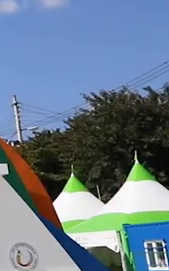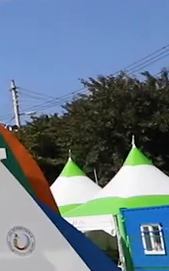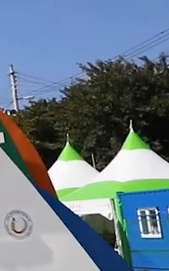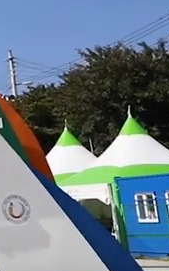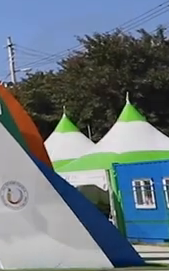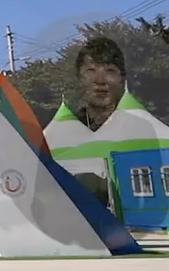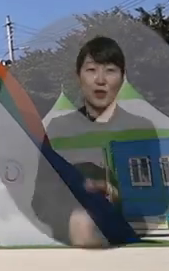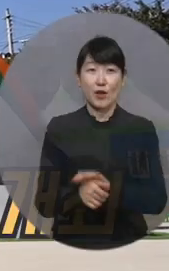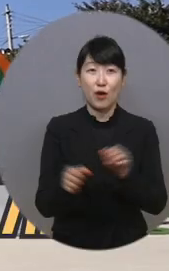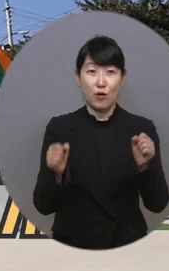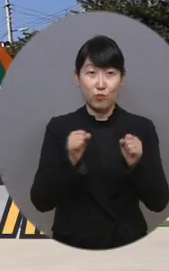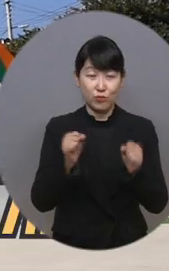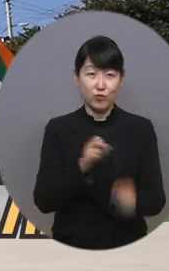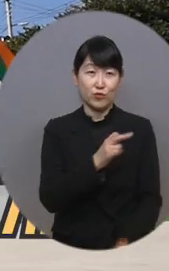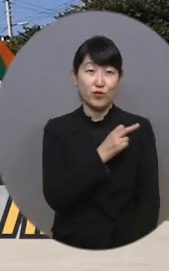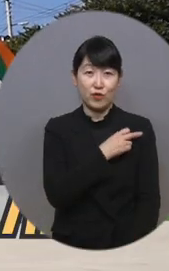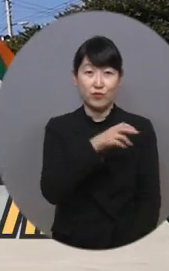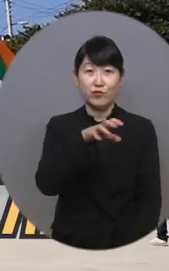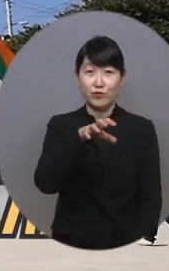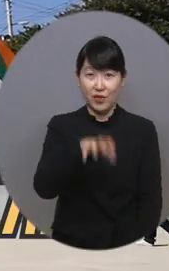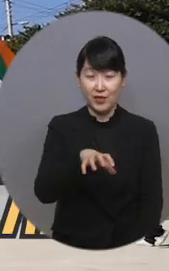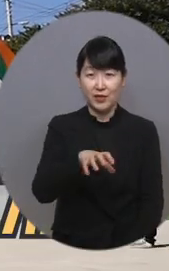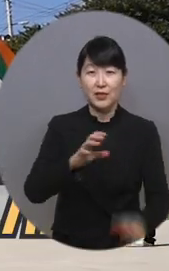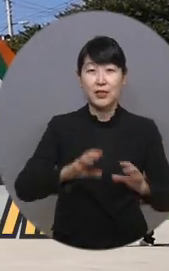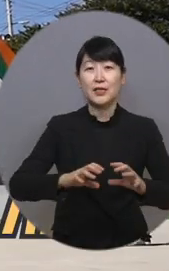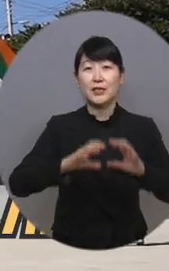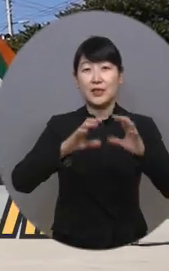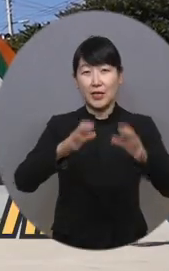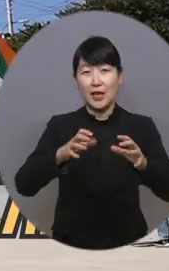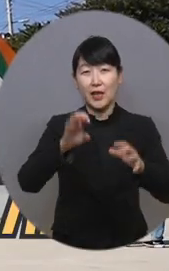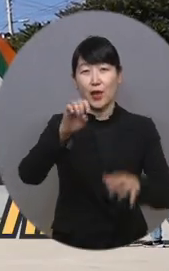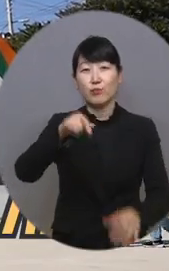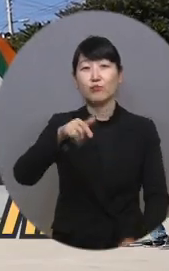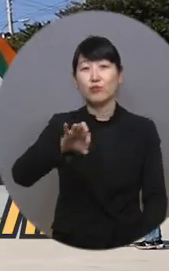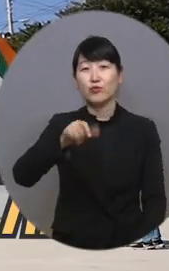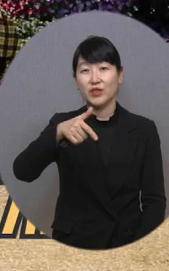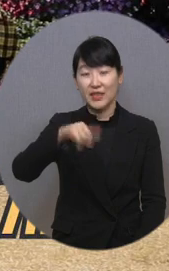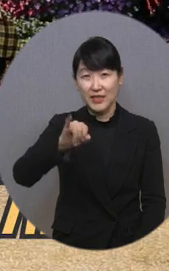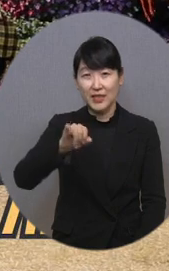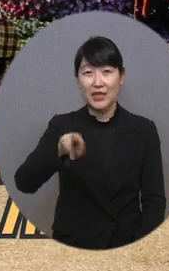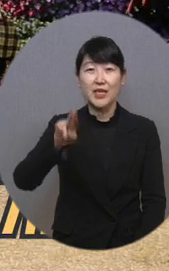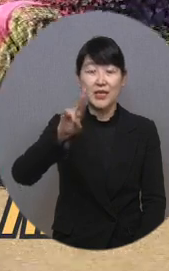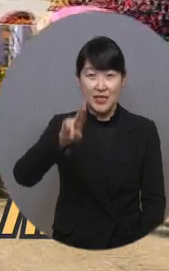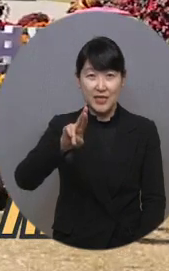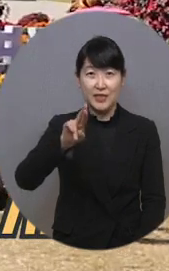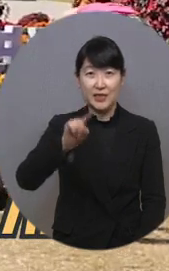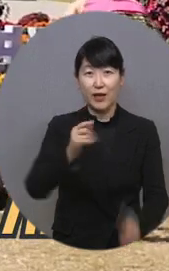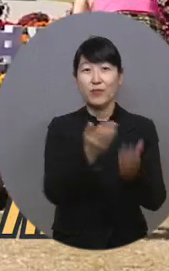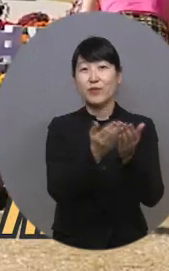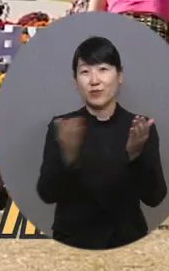경북 영주에서는 2022 영주 세계풍기인삼엑스포가 한창이었는데요.